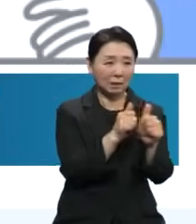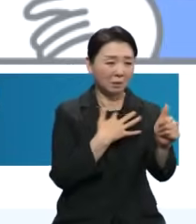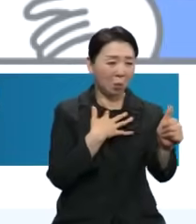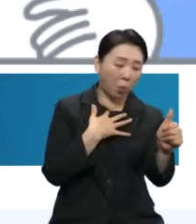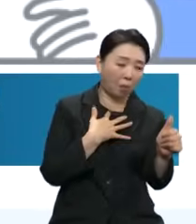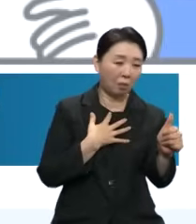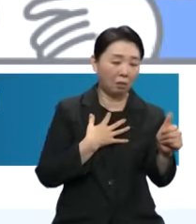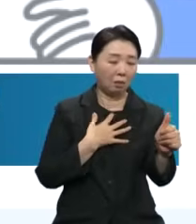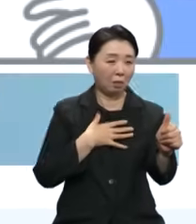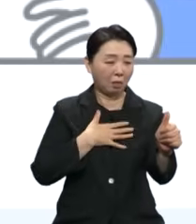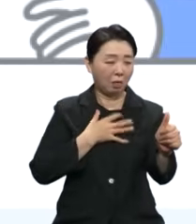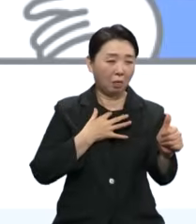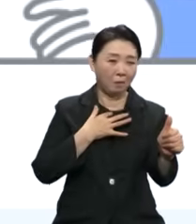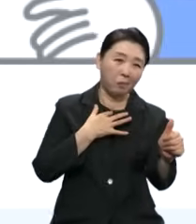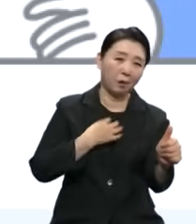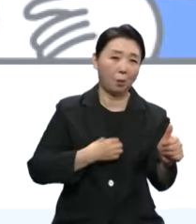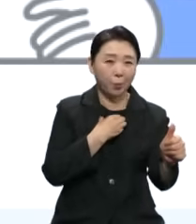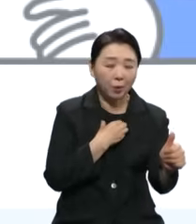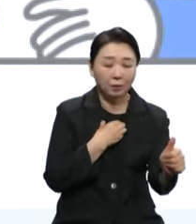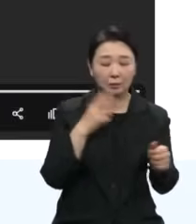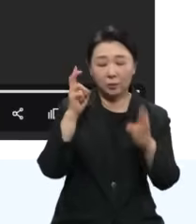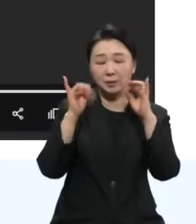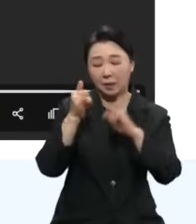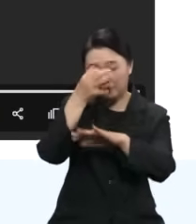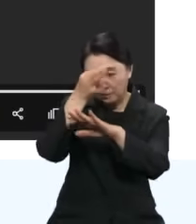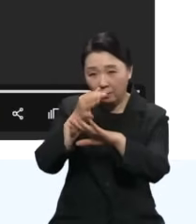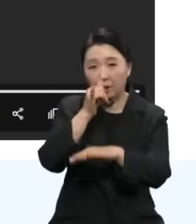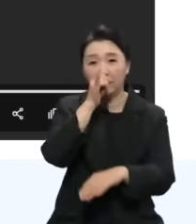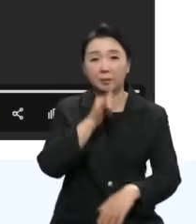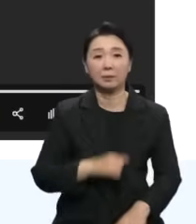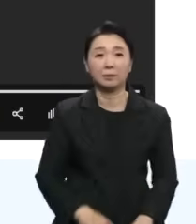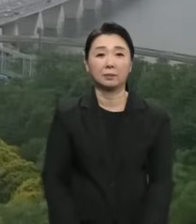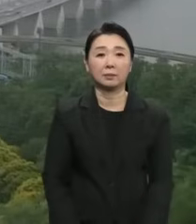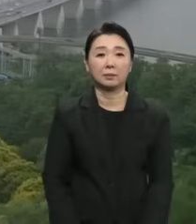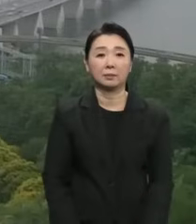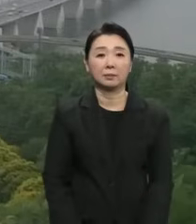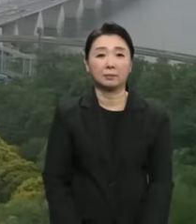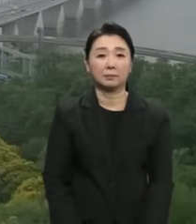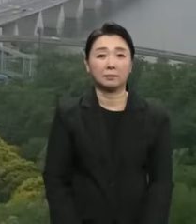남성 혐오 주장에 기업들의 사과가 이어지고 있습니다.